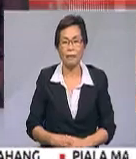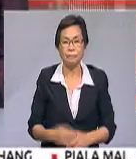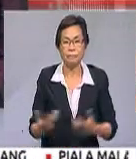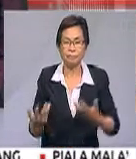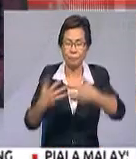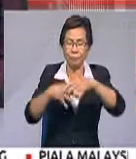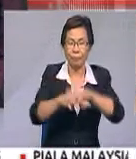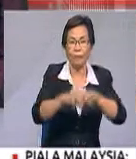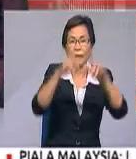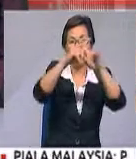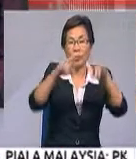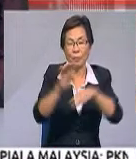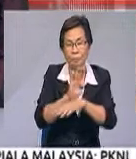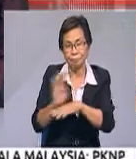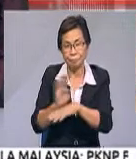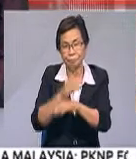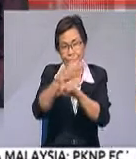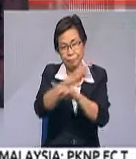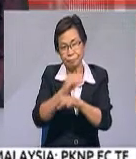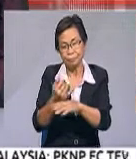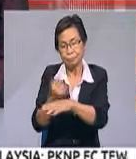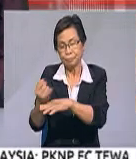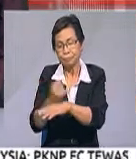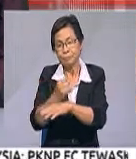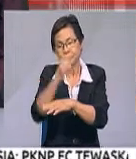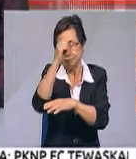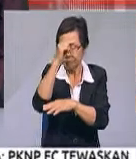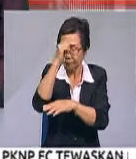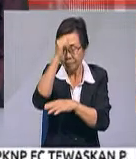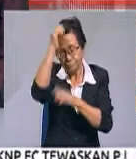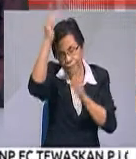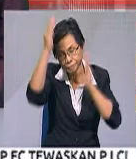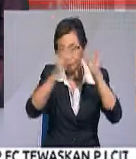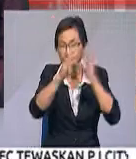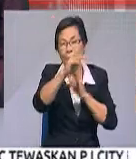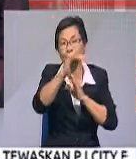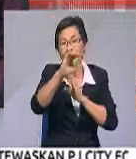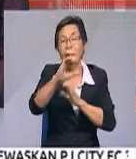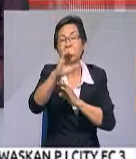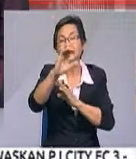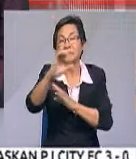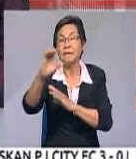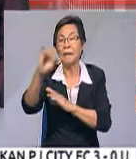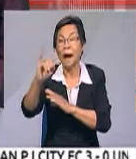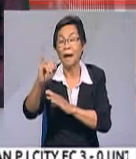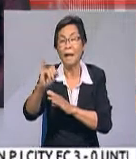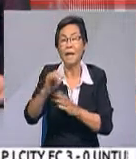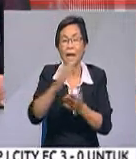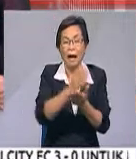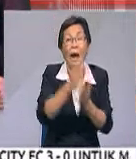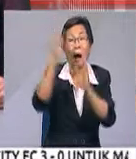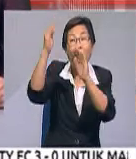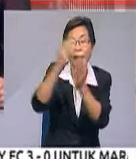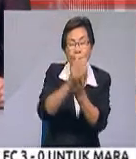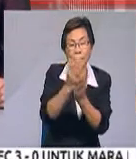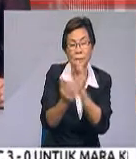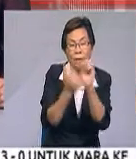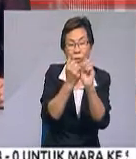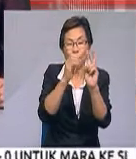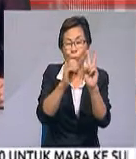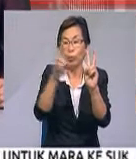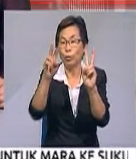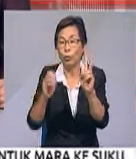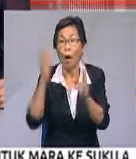Gabungan Dewan Perniagaan dan Perindustrian India Malaysia MICCI harap belanjawan 2020 yang akan